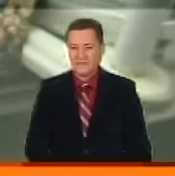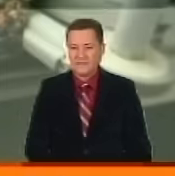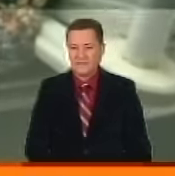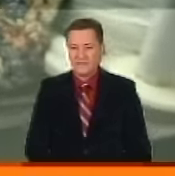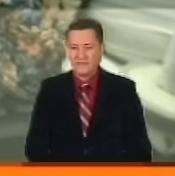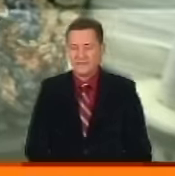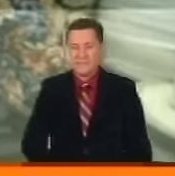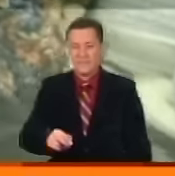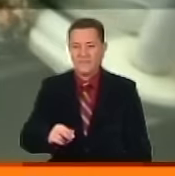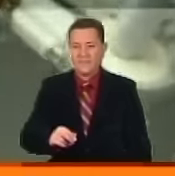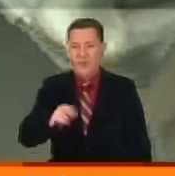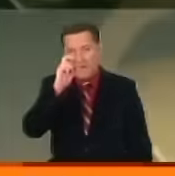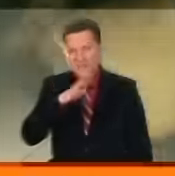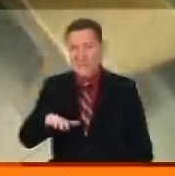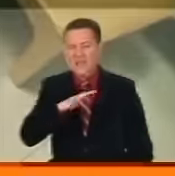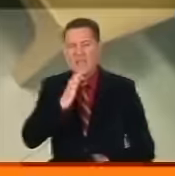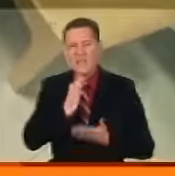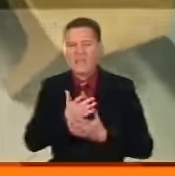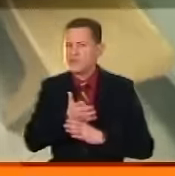В стране есть более насущные проблемы.